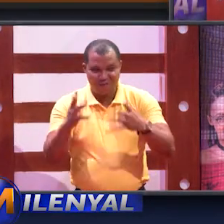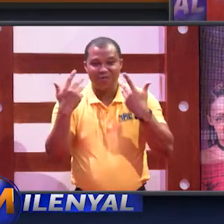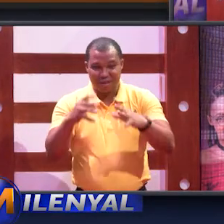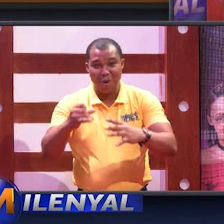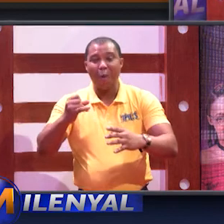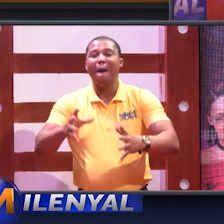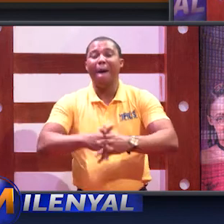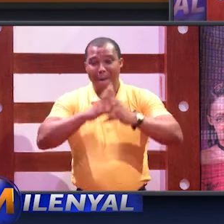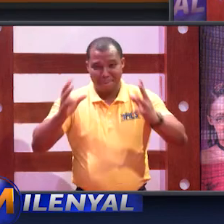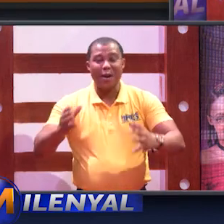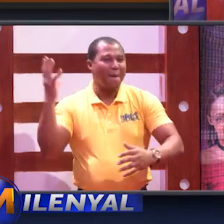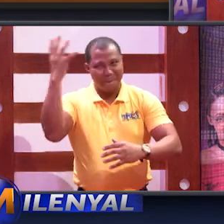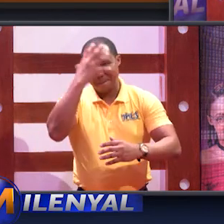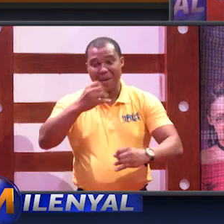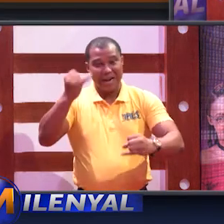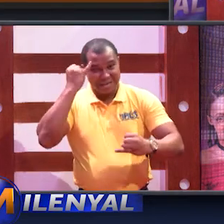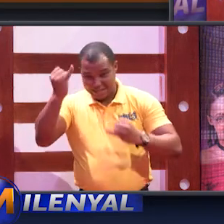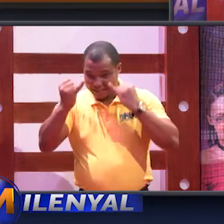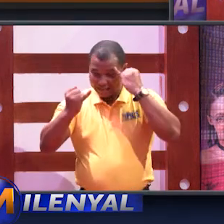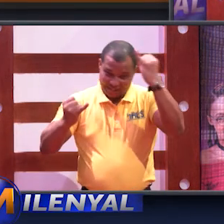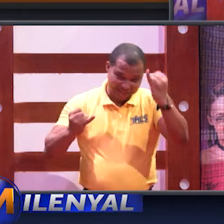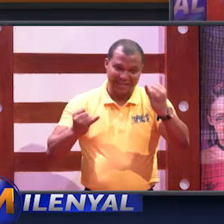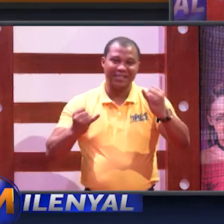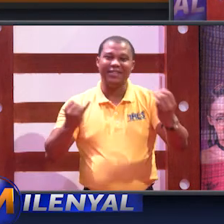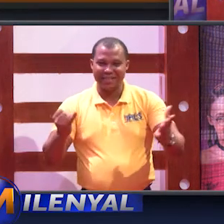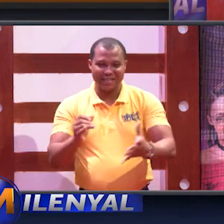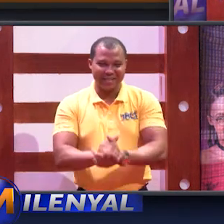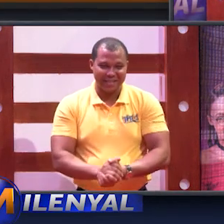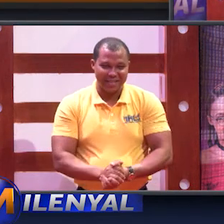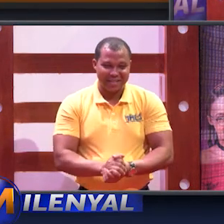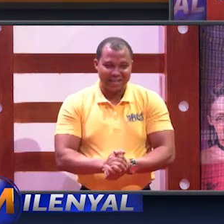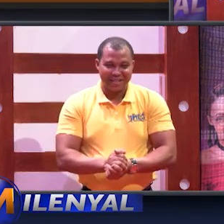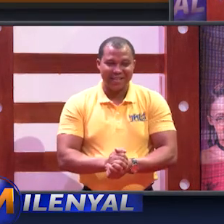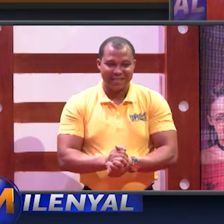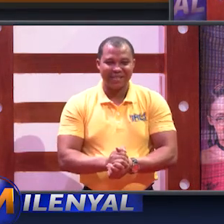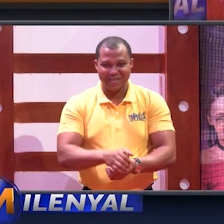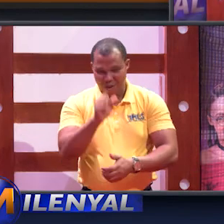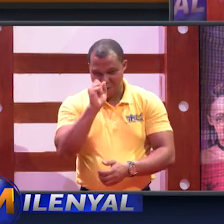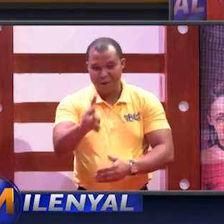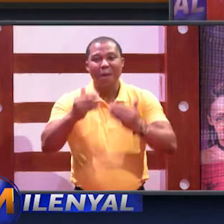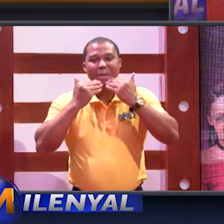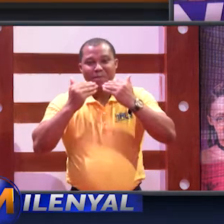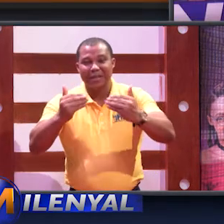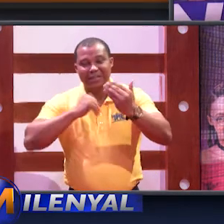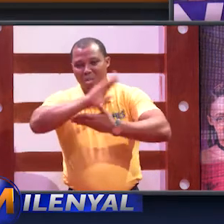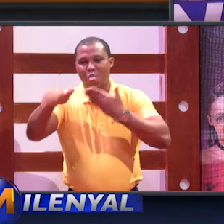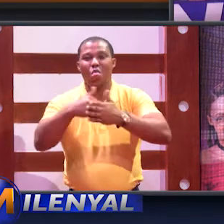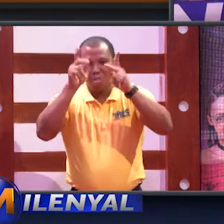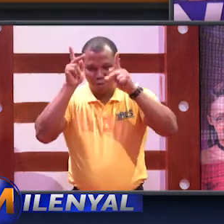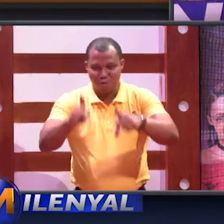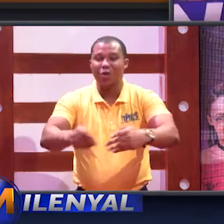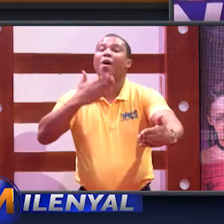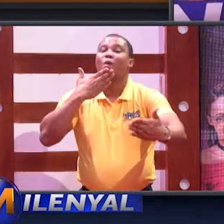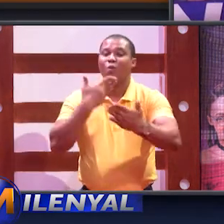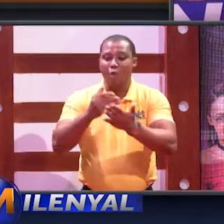n'a tête moi là. Et ça pile rayon positif, vous voyez là. On fait, nous connaissons. Ouais, là, ouais, même. Ok, merci tout le monde. Passez